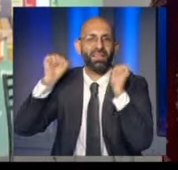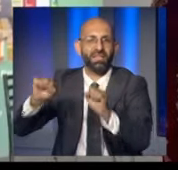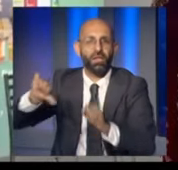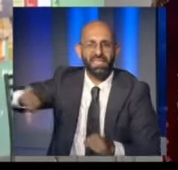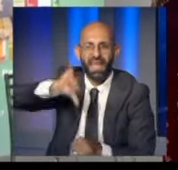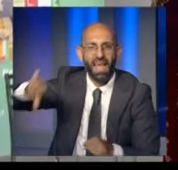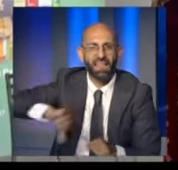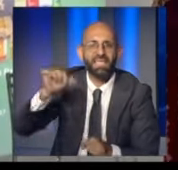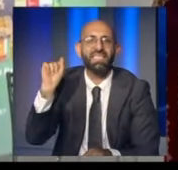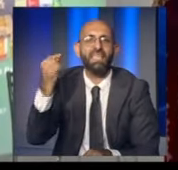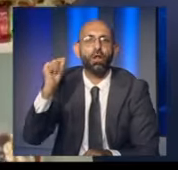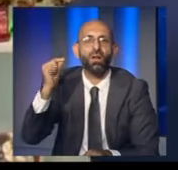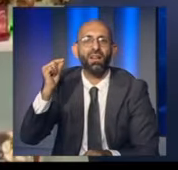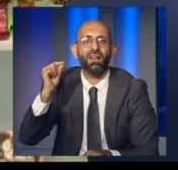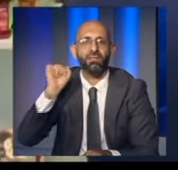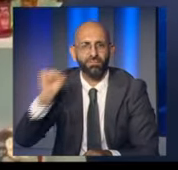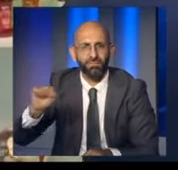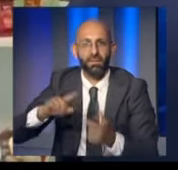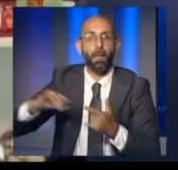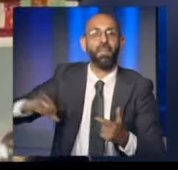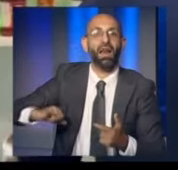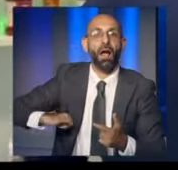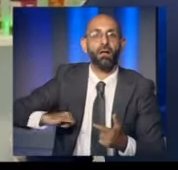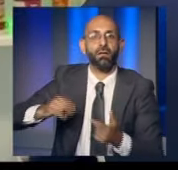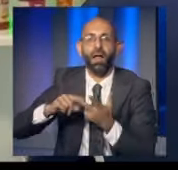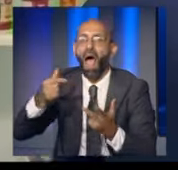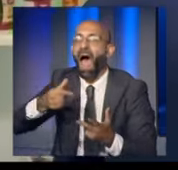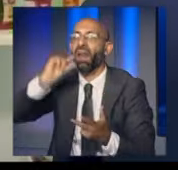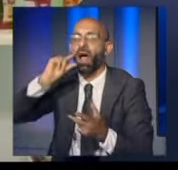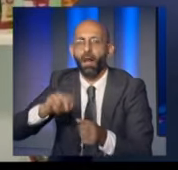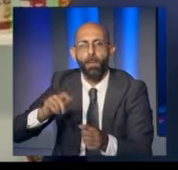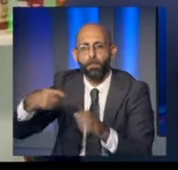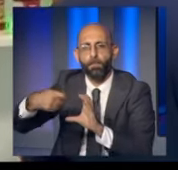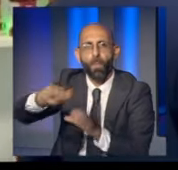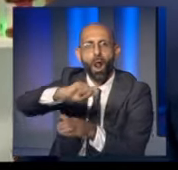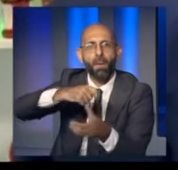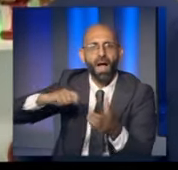وشهد تسويق أكثر من 10 منتجات غذائية لبنانية أبرزها